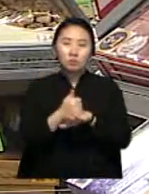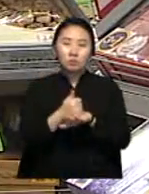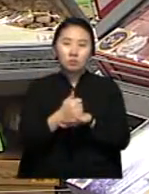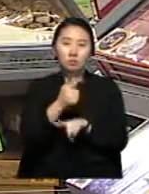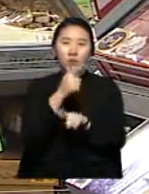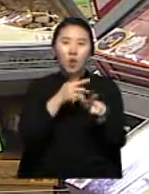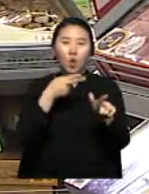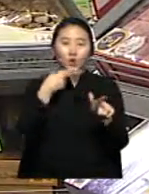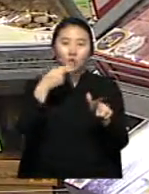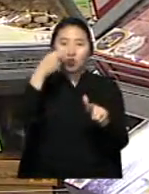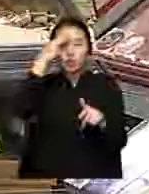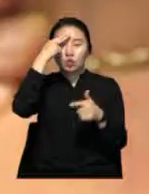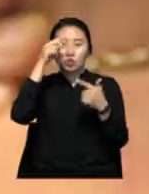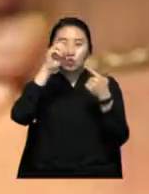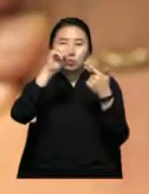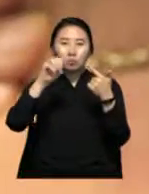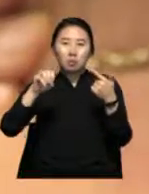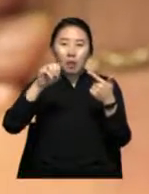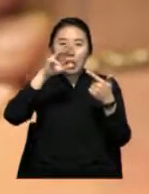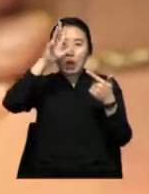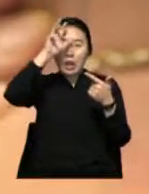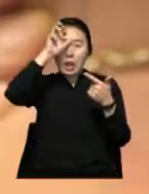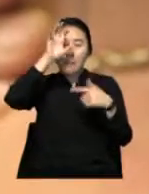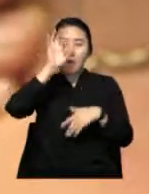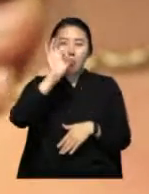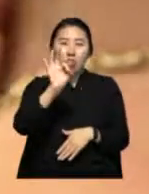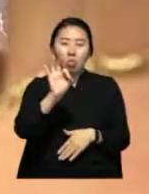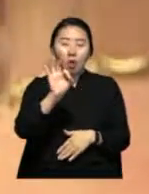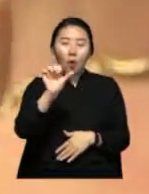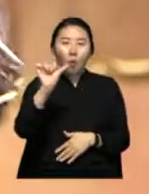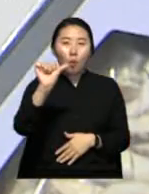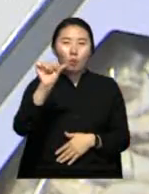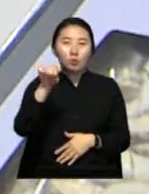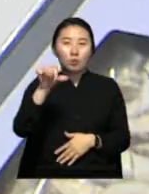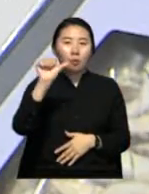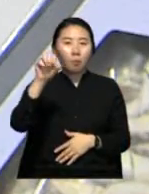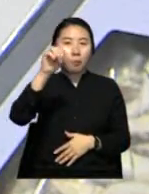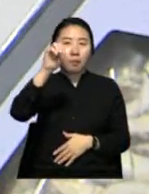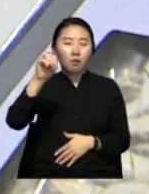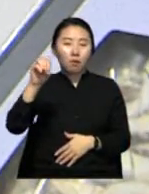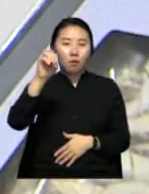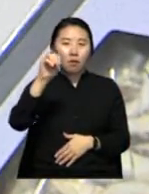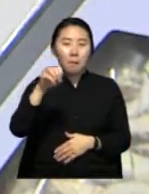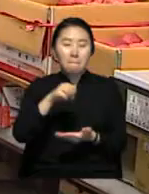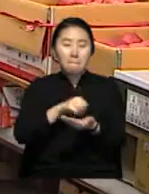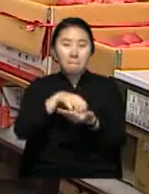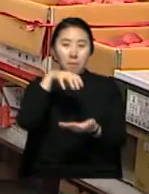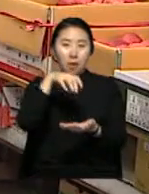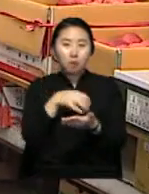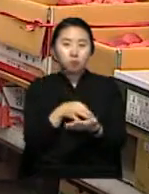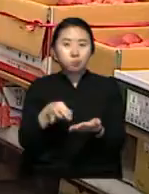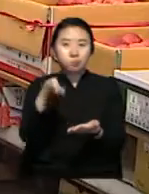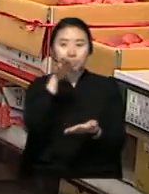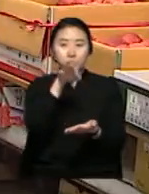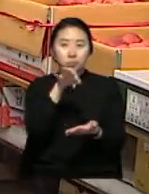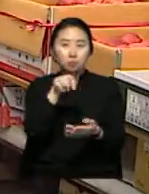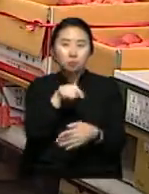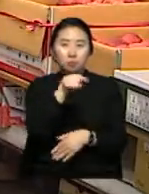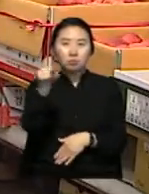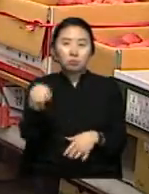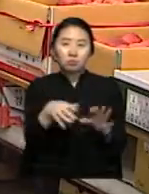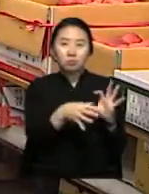주류 가격은 6%, 일부 라면 가격도 5.5% 올랐습니다. 여기에 빵 가격도 올랐는데요.